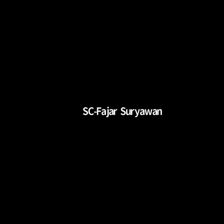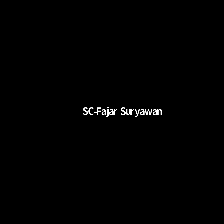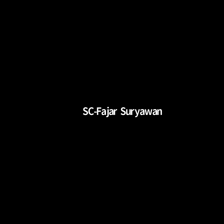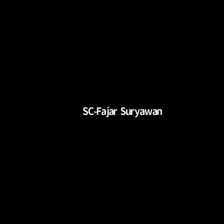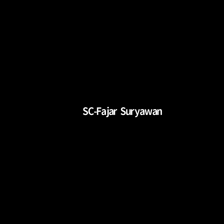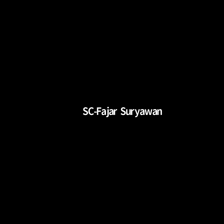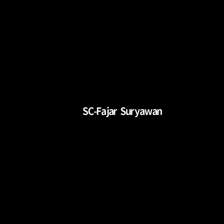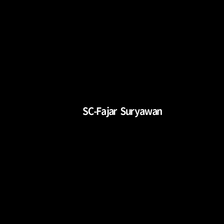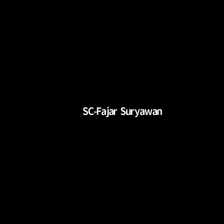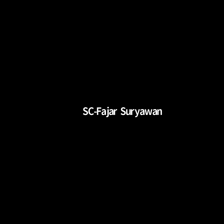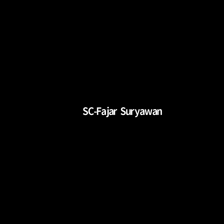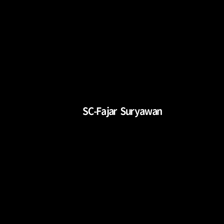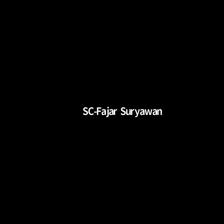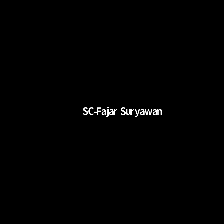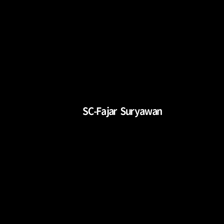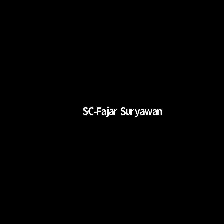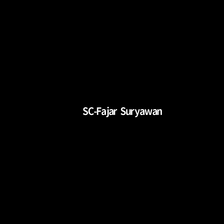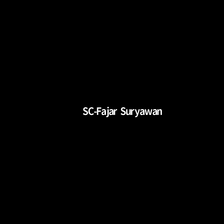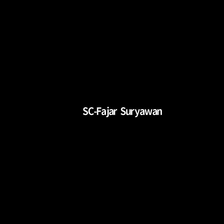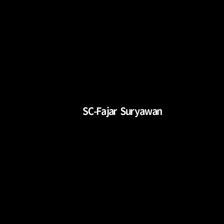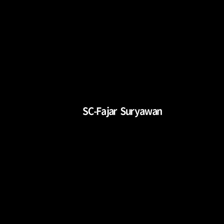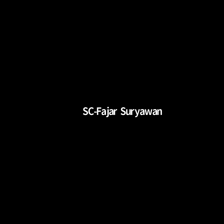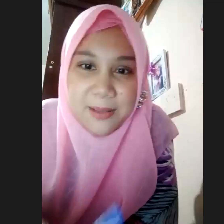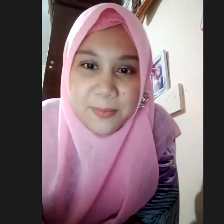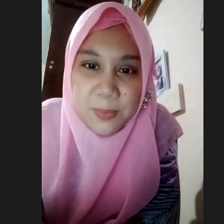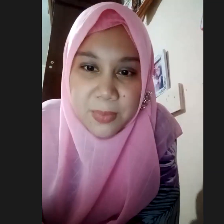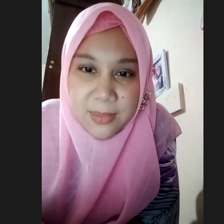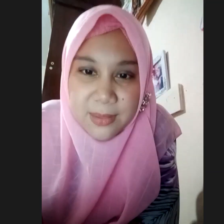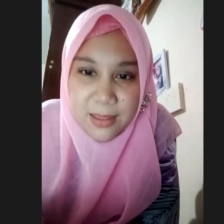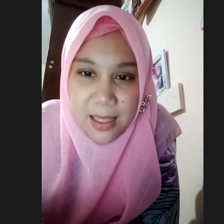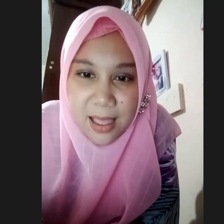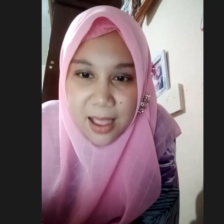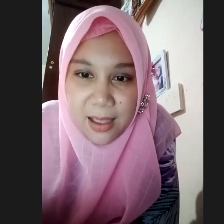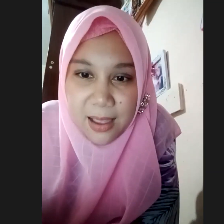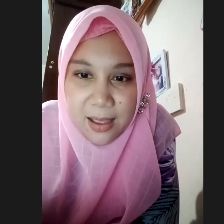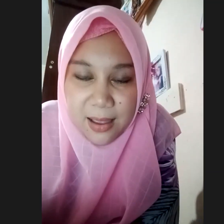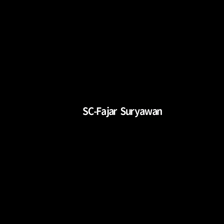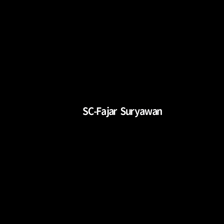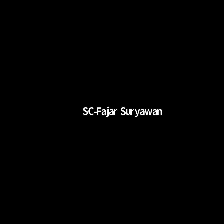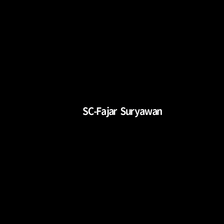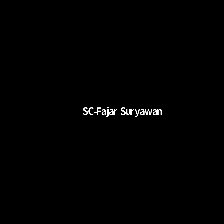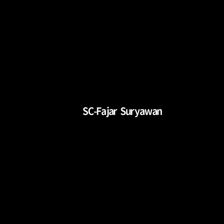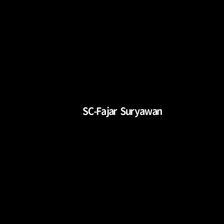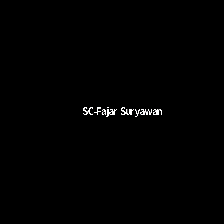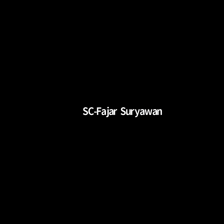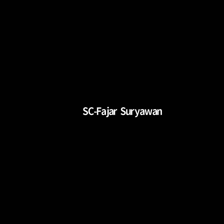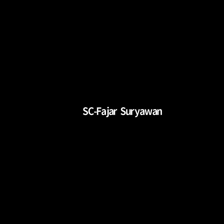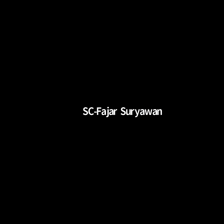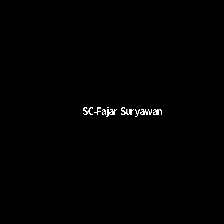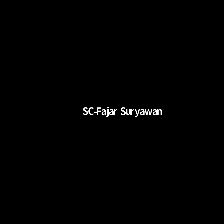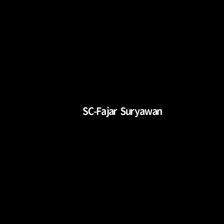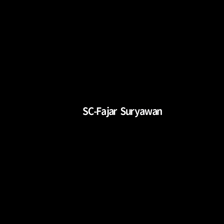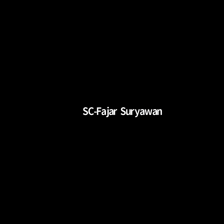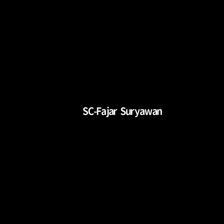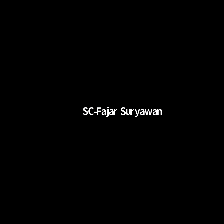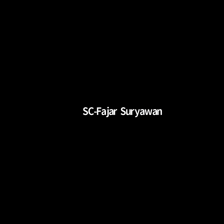pertanyaan? Bahwa ini ada yang raise hand? Ada. Ya, itu dari Ibu Sulistiawati Ponco